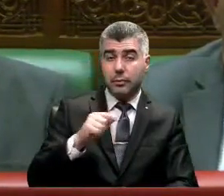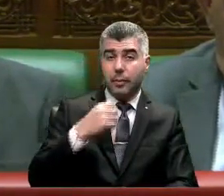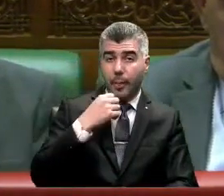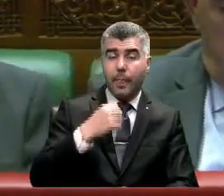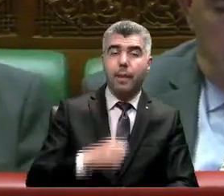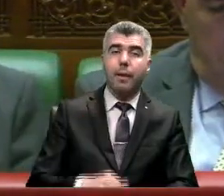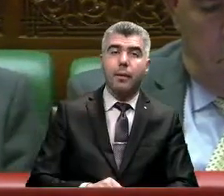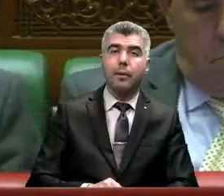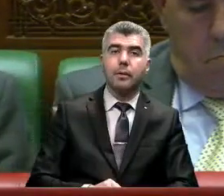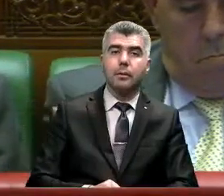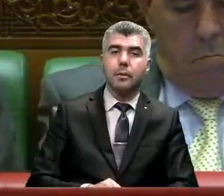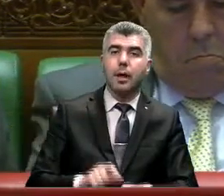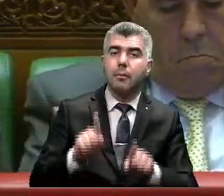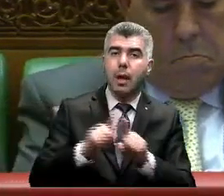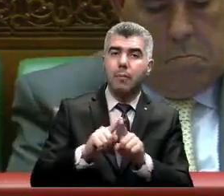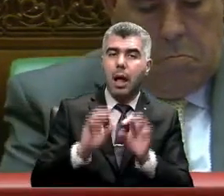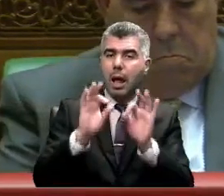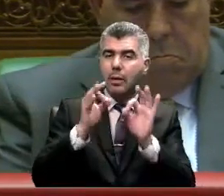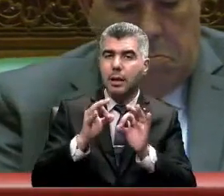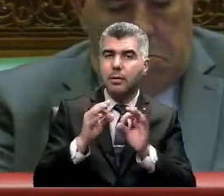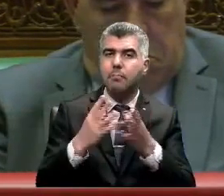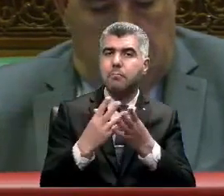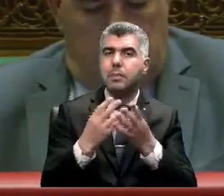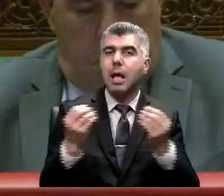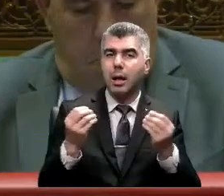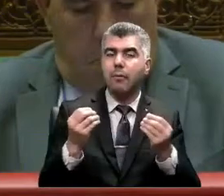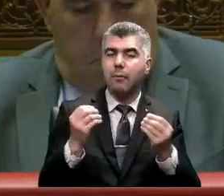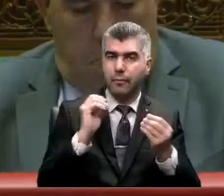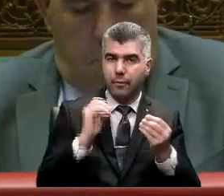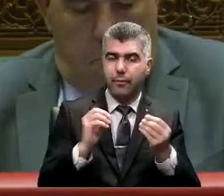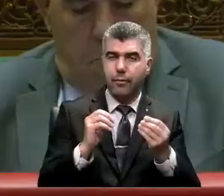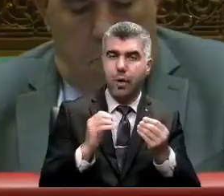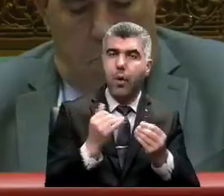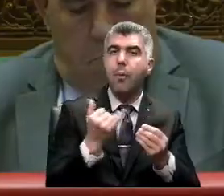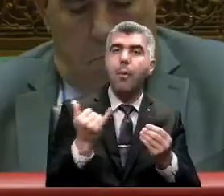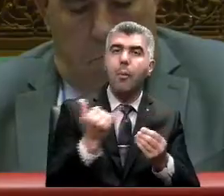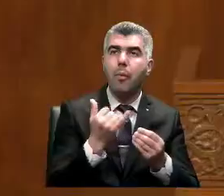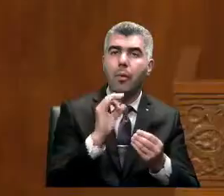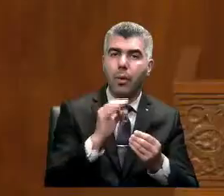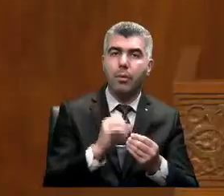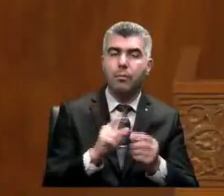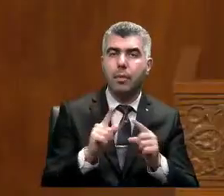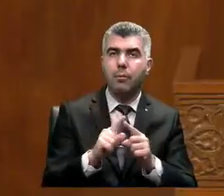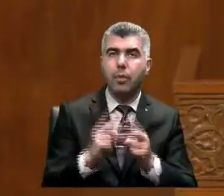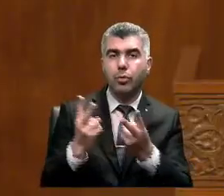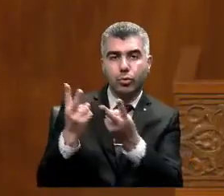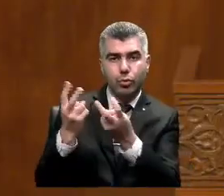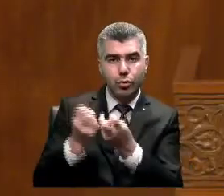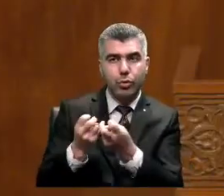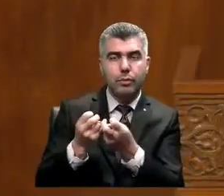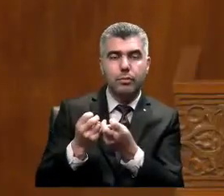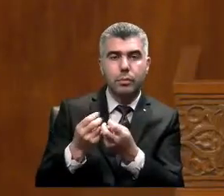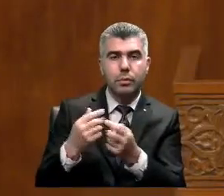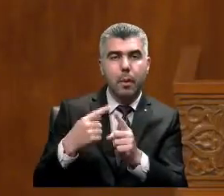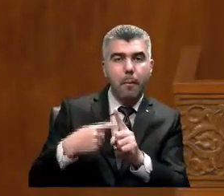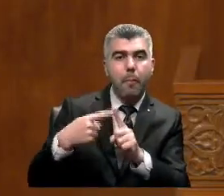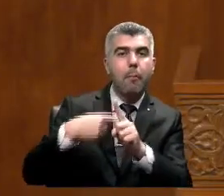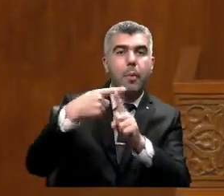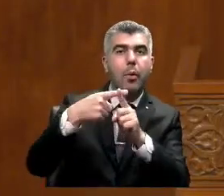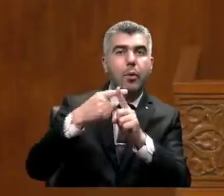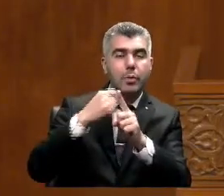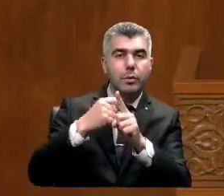أن ذكرت بعدد من الخصوصيات تتمثل أساساً في كونه يستقطب رواجاً مكثفاً